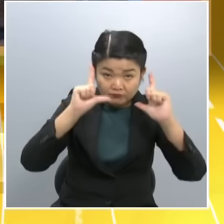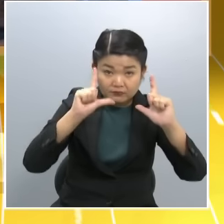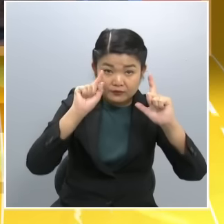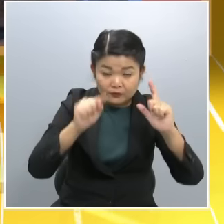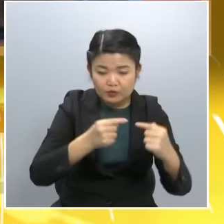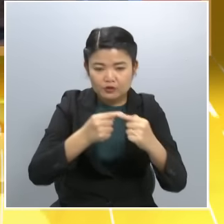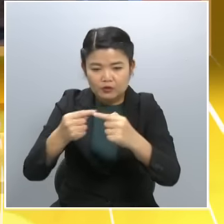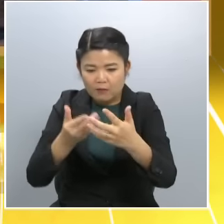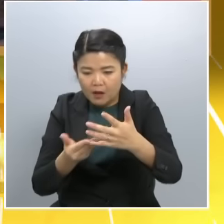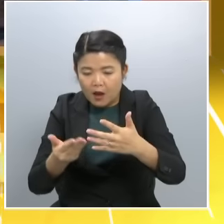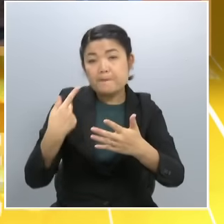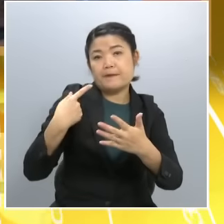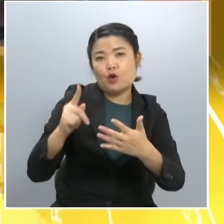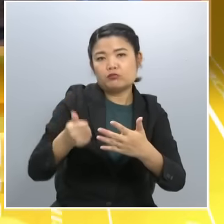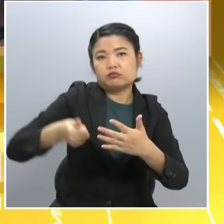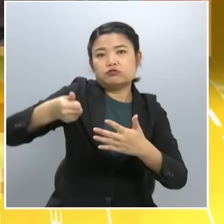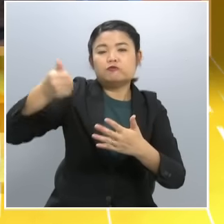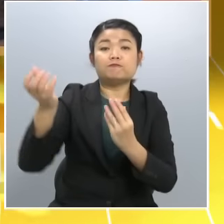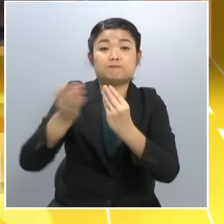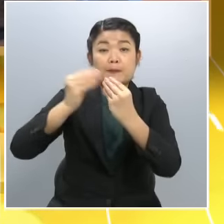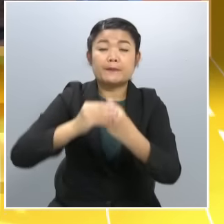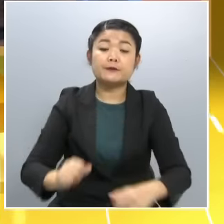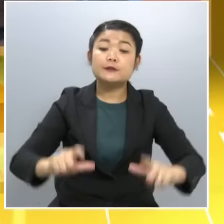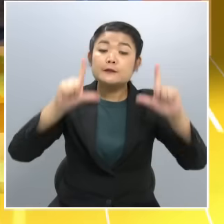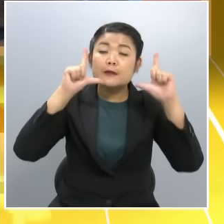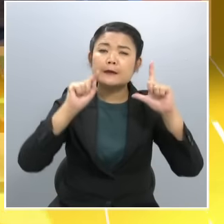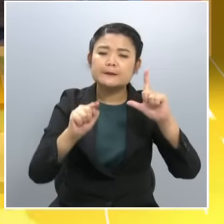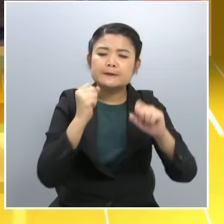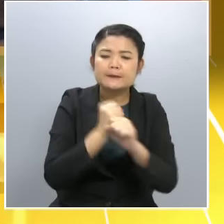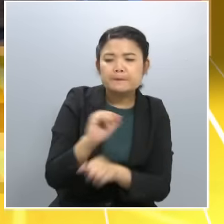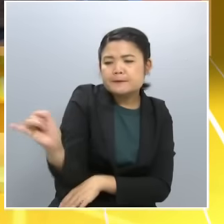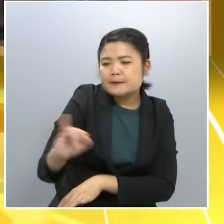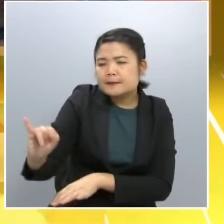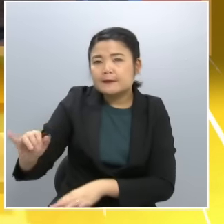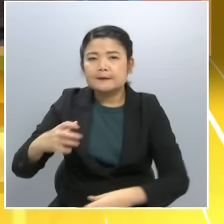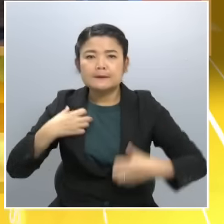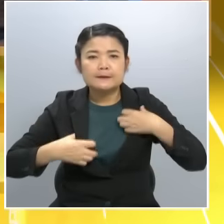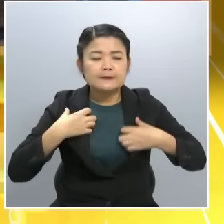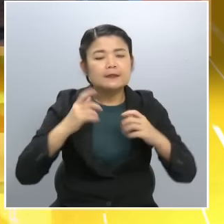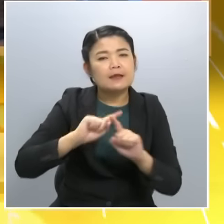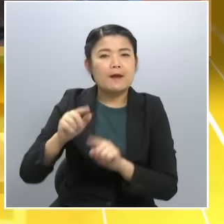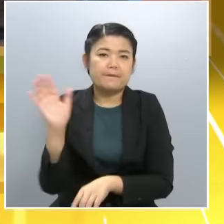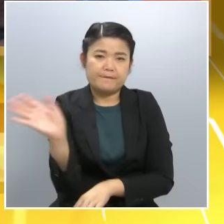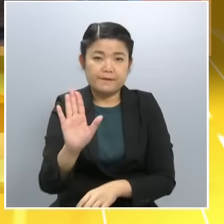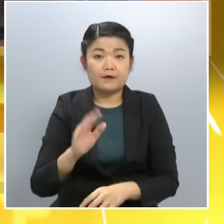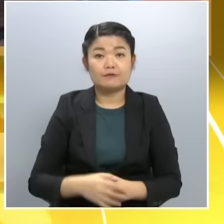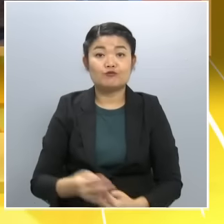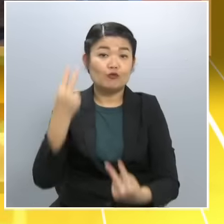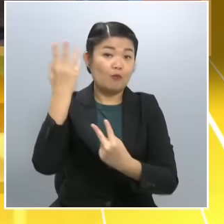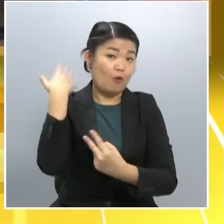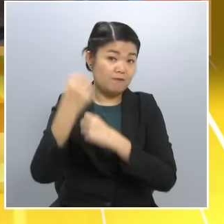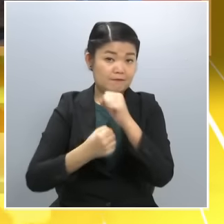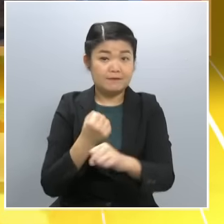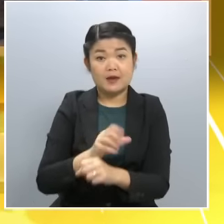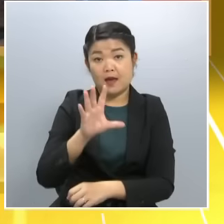ประโยชน์สุขครับไม่ใช่ชื่อเสียงต่อต่อยอดไปหาความทุกข์ครับนี้เมื่อปี 55โน่น